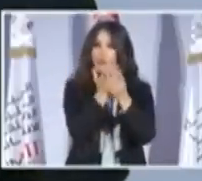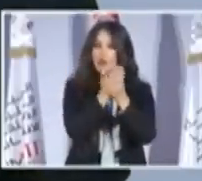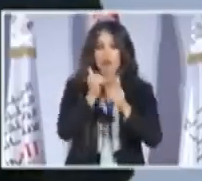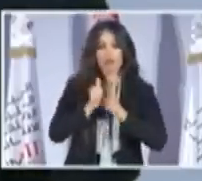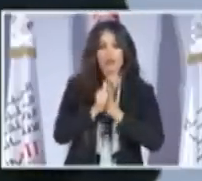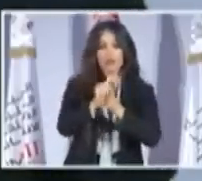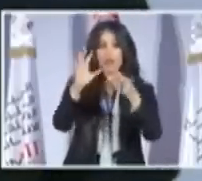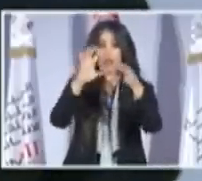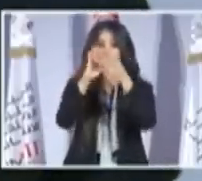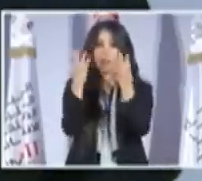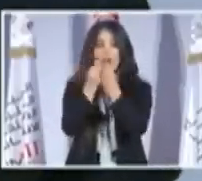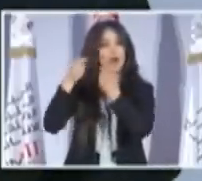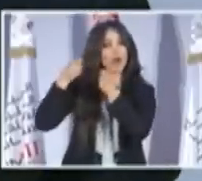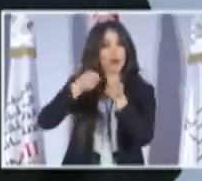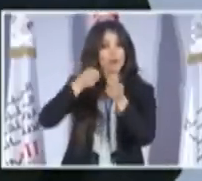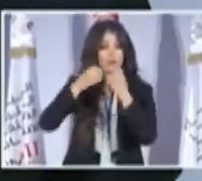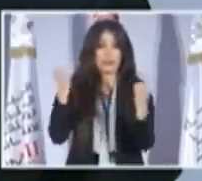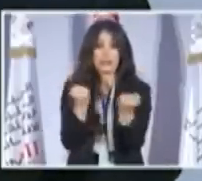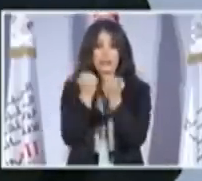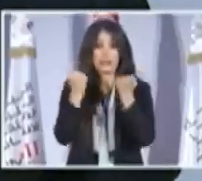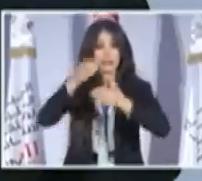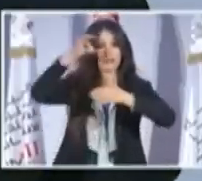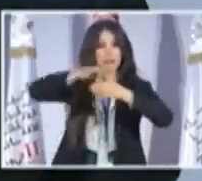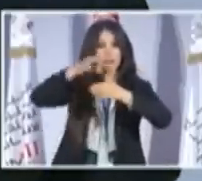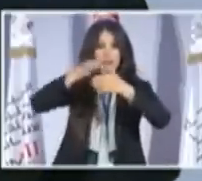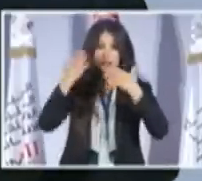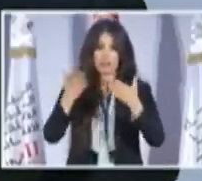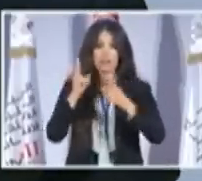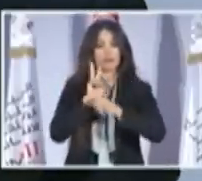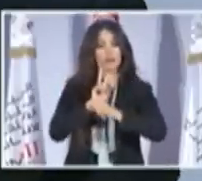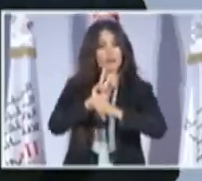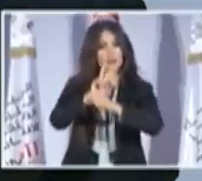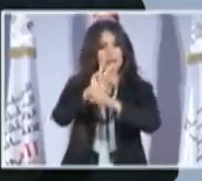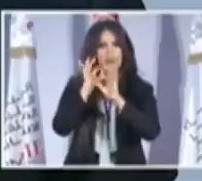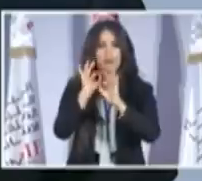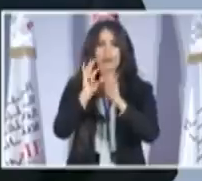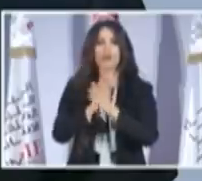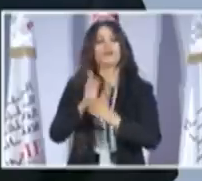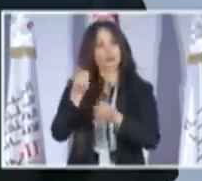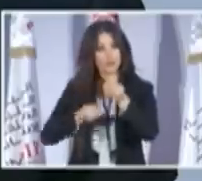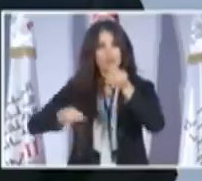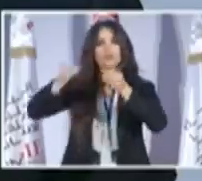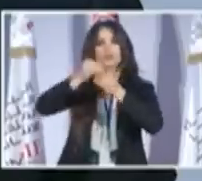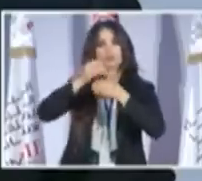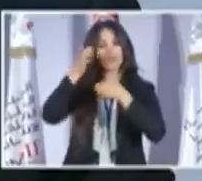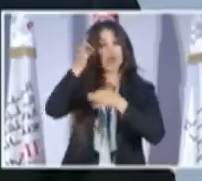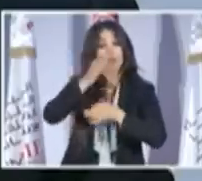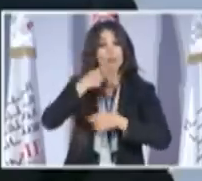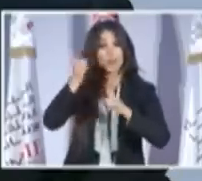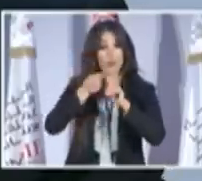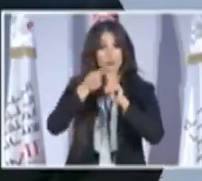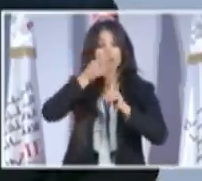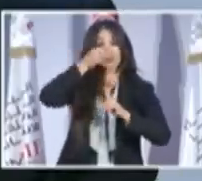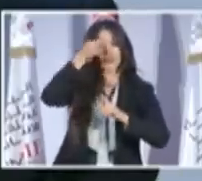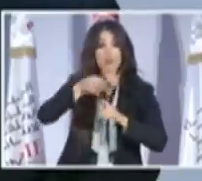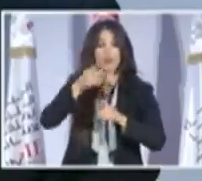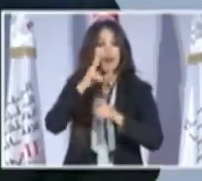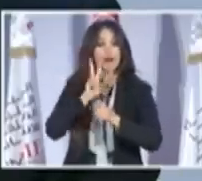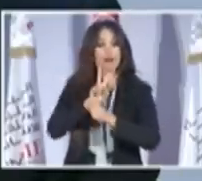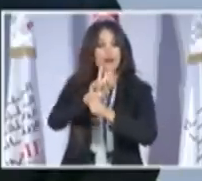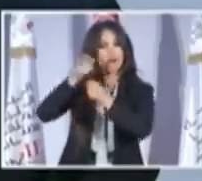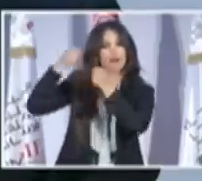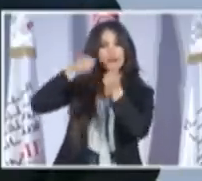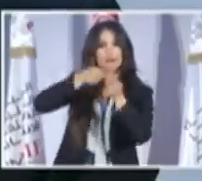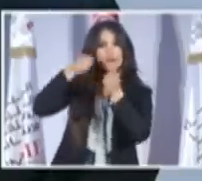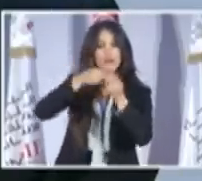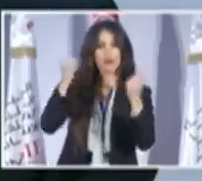خليف الرقابه اللي يقوموا بها ونحب زيدان اكثر اه الرقابه على التمويل في جزء كبير